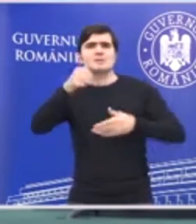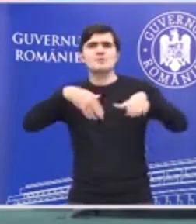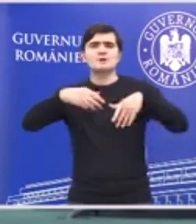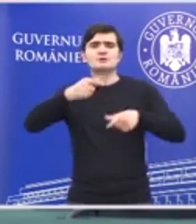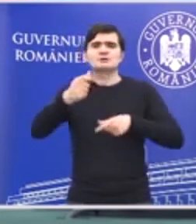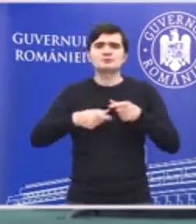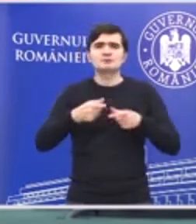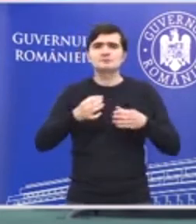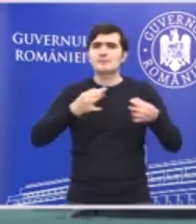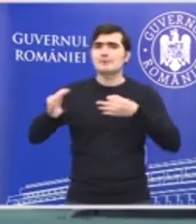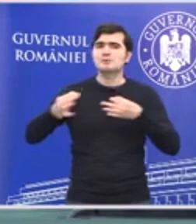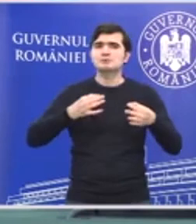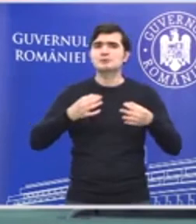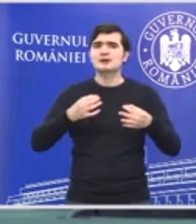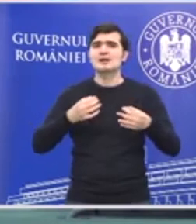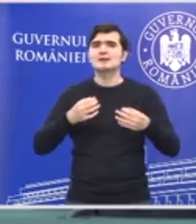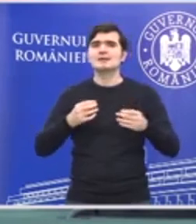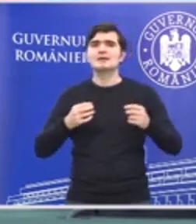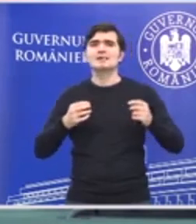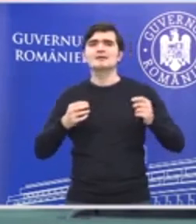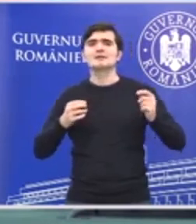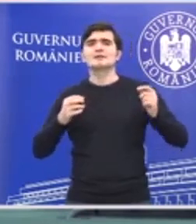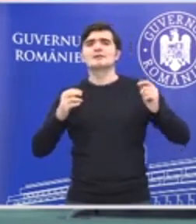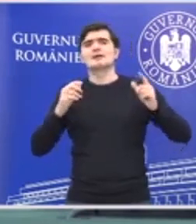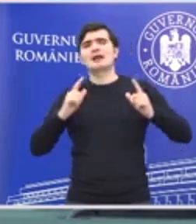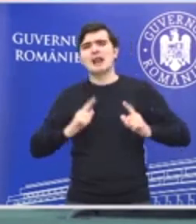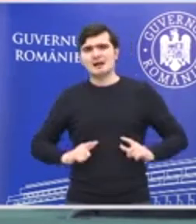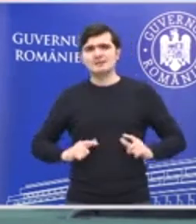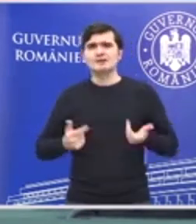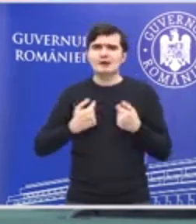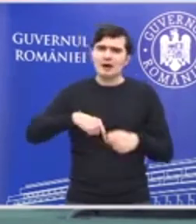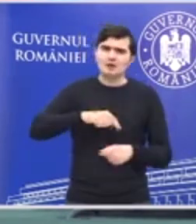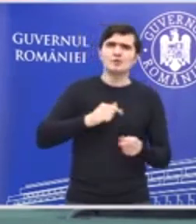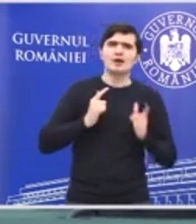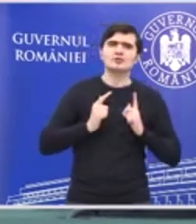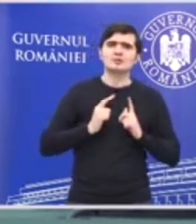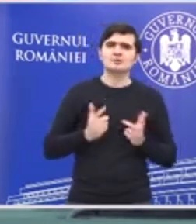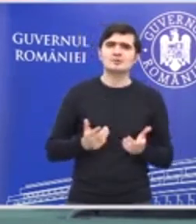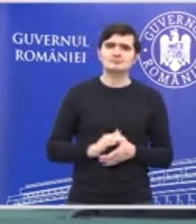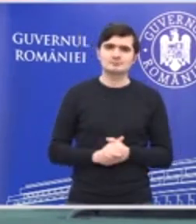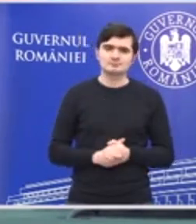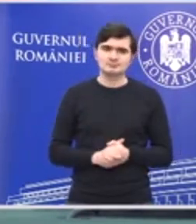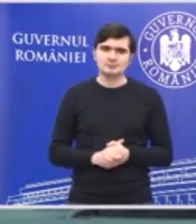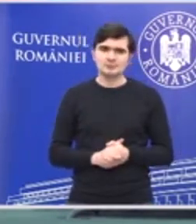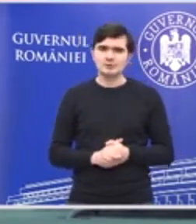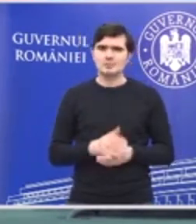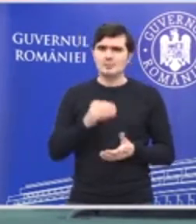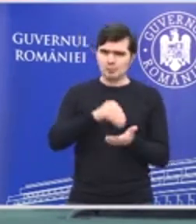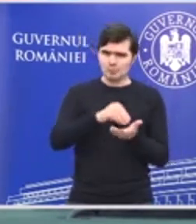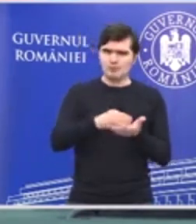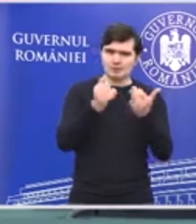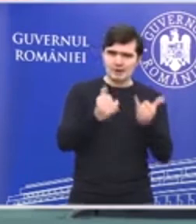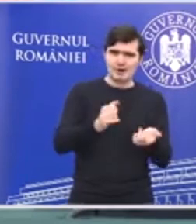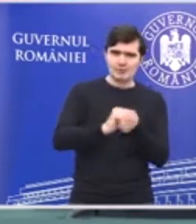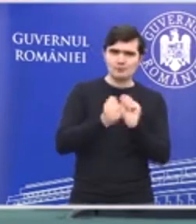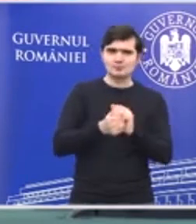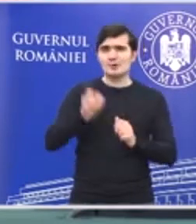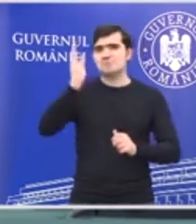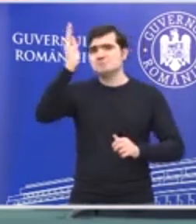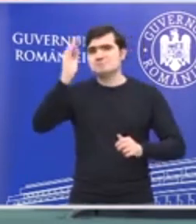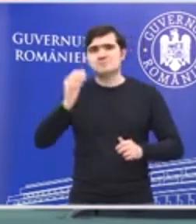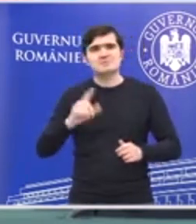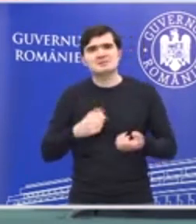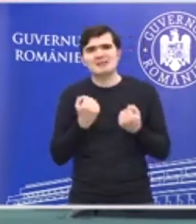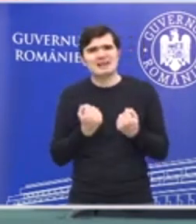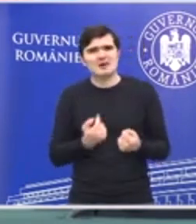legate de aceste măsuri de relaxare pe care le așteptăm cu toții? De moment sau de... Mi-e foarte greu să